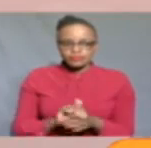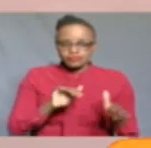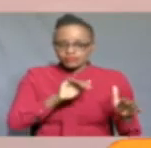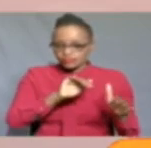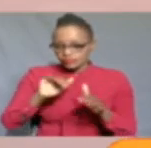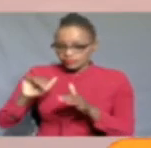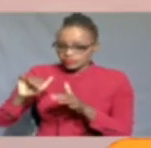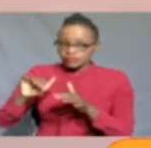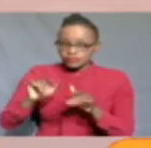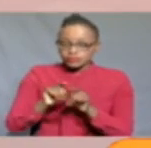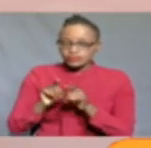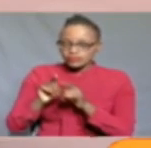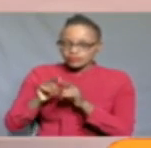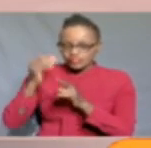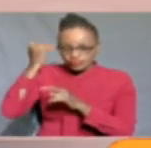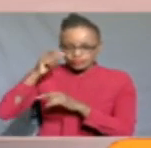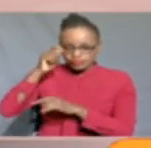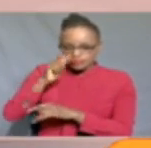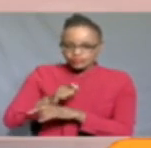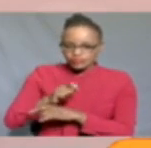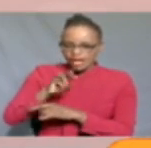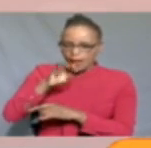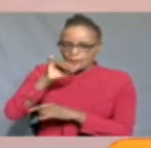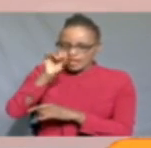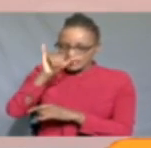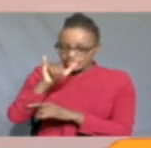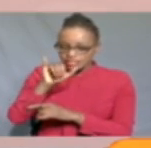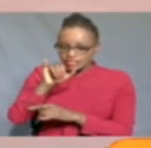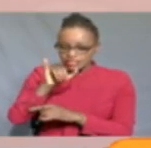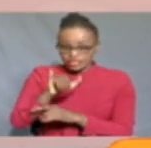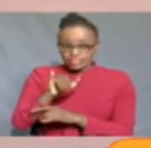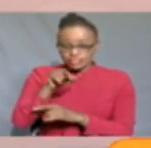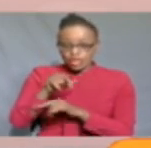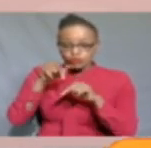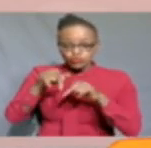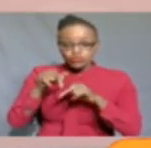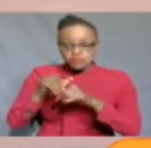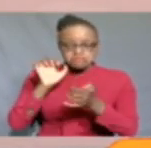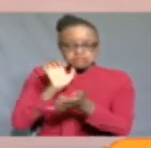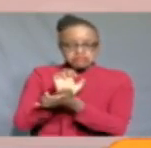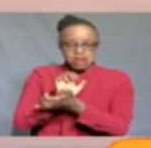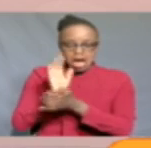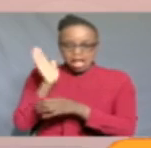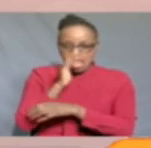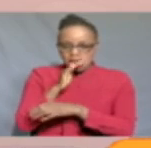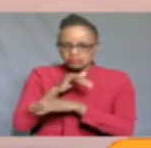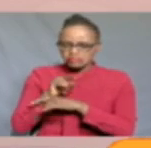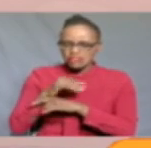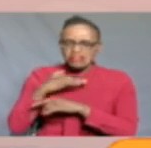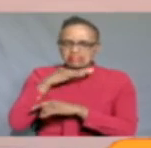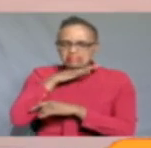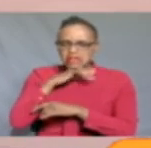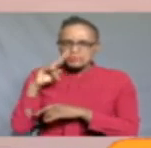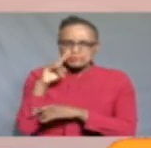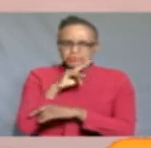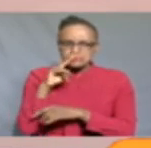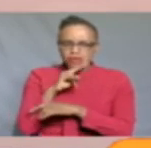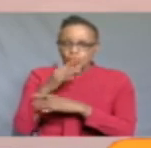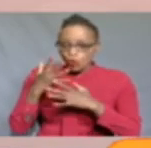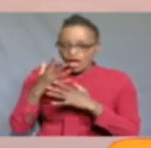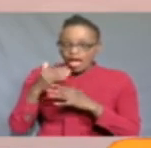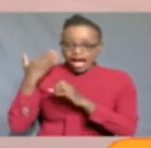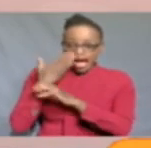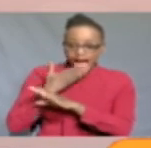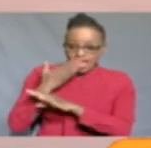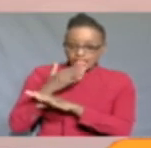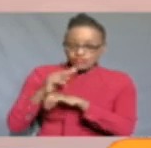Hakimu mkuu wa mahakama ya Nyeri Maisy Pauline Omung’ala atalala katika seli chafu zenye uvundo katika kituo cha polisi cha Athi